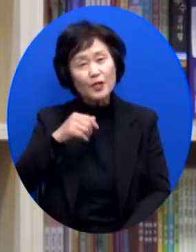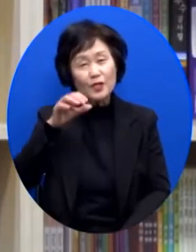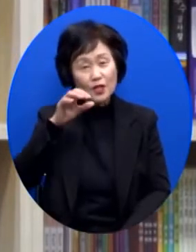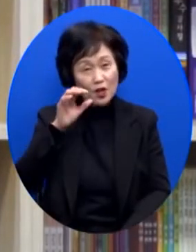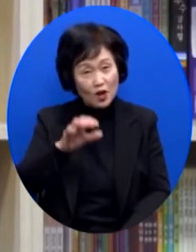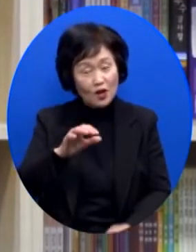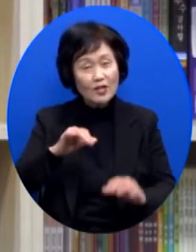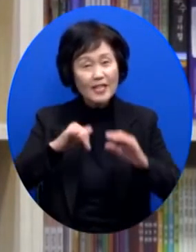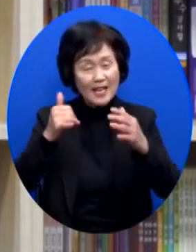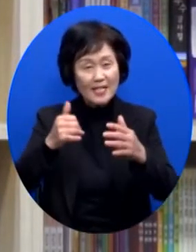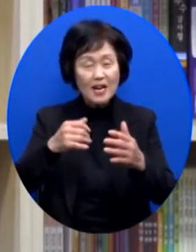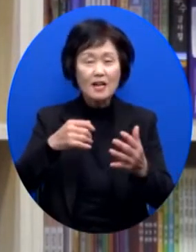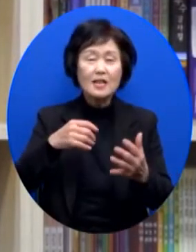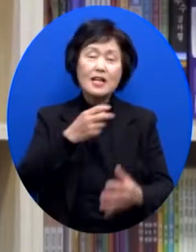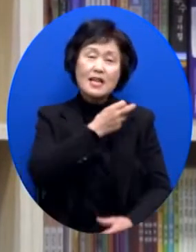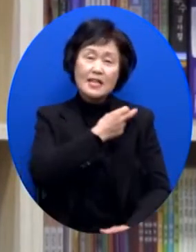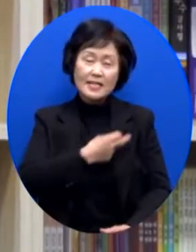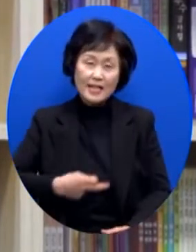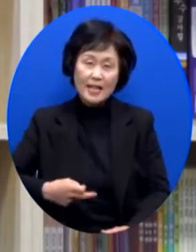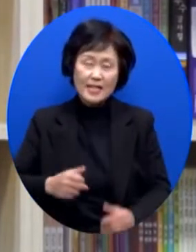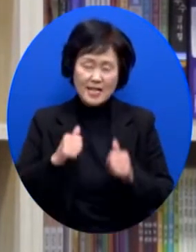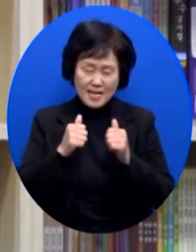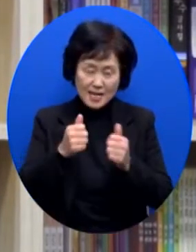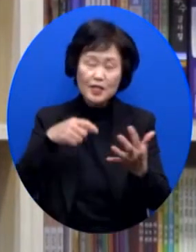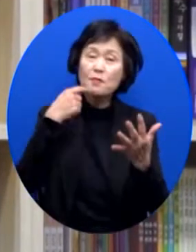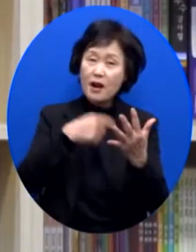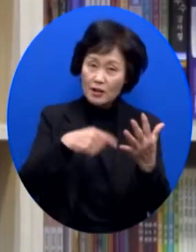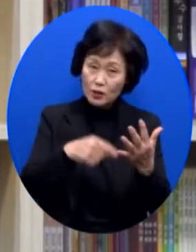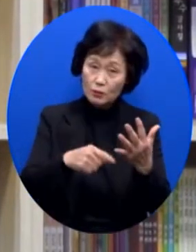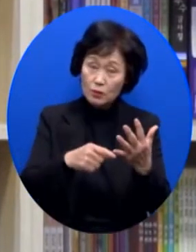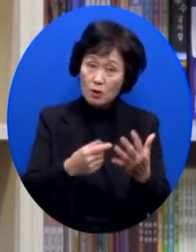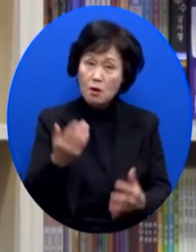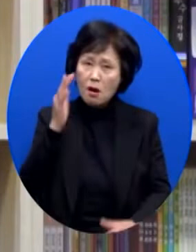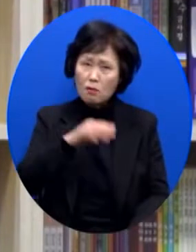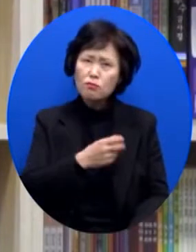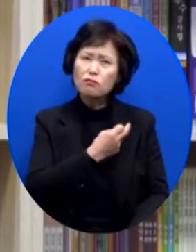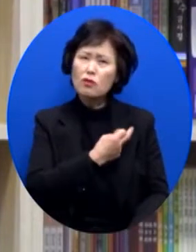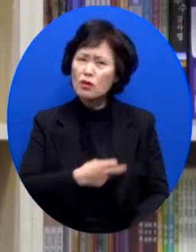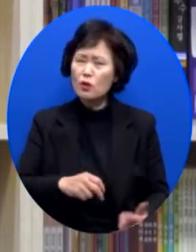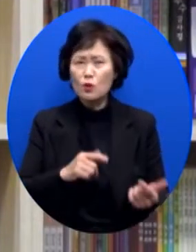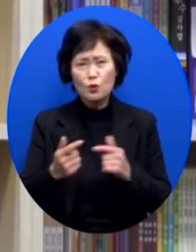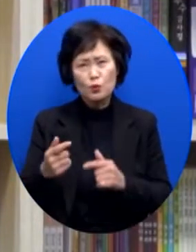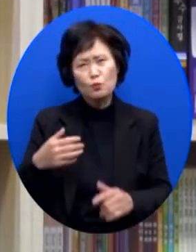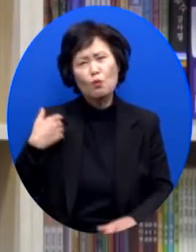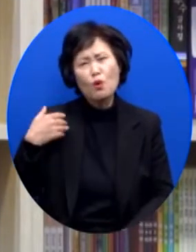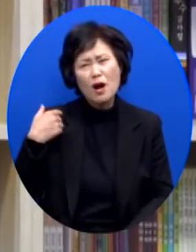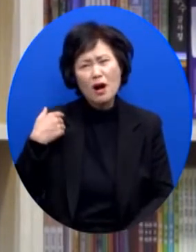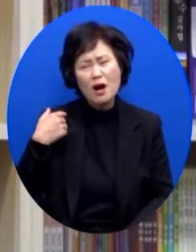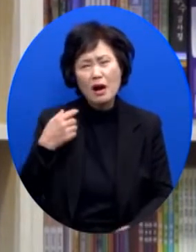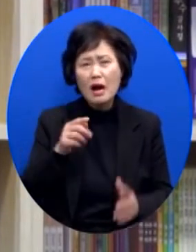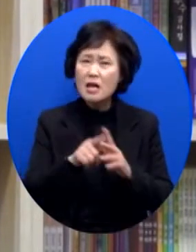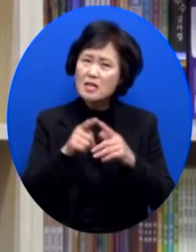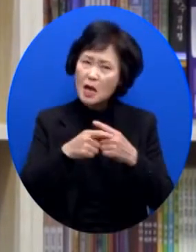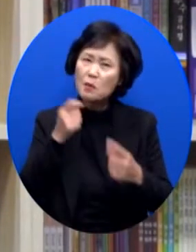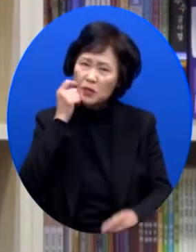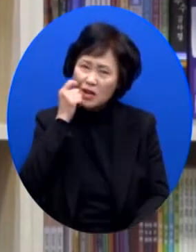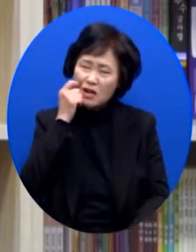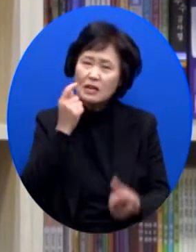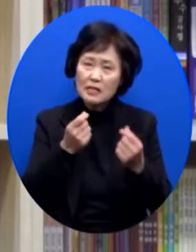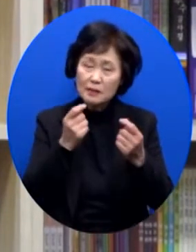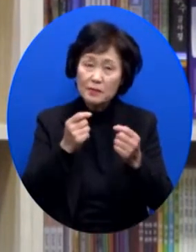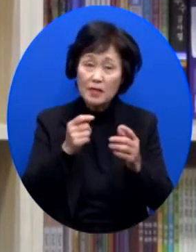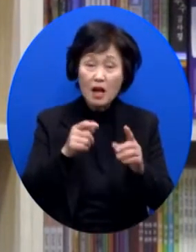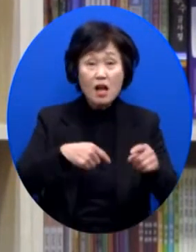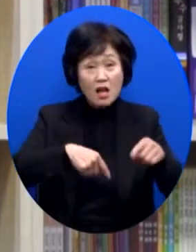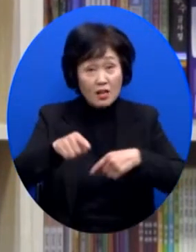열심히 40 을 가르쳤습니다 그런데 제자들은 못알아 도로 또 뭐예요 정치적인 독립으로 이해했던 것